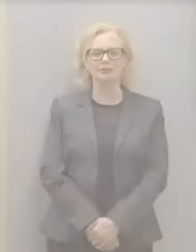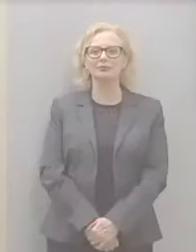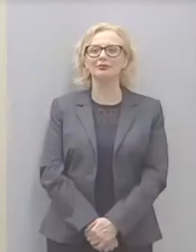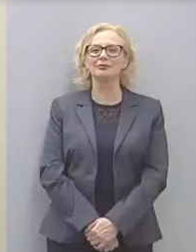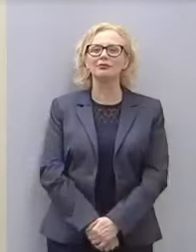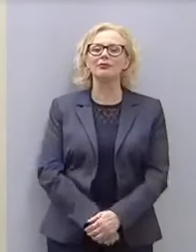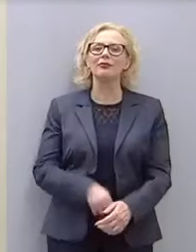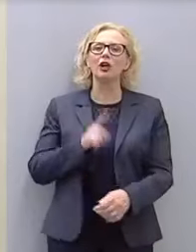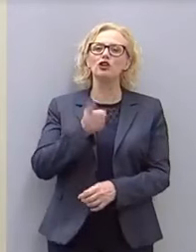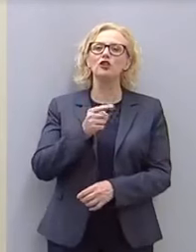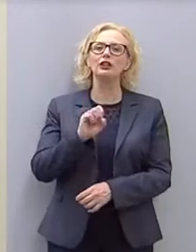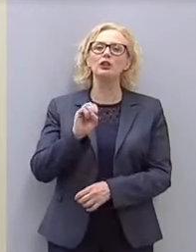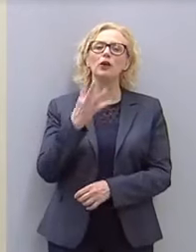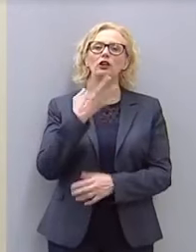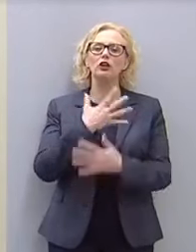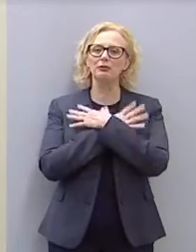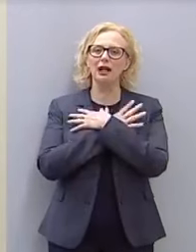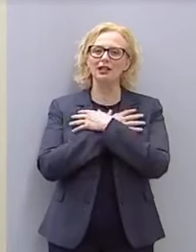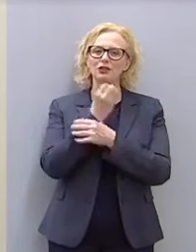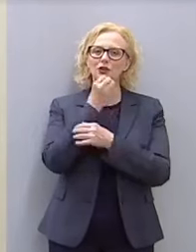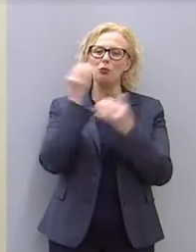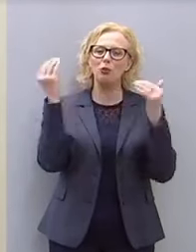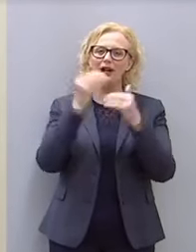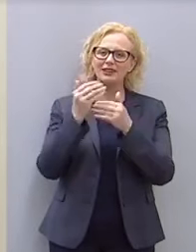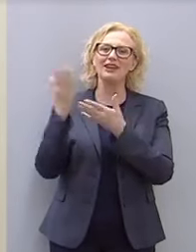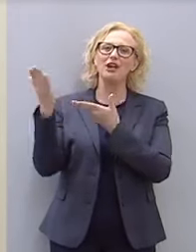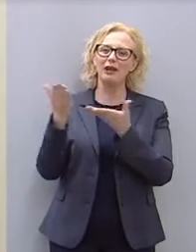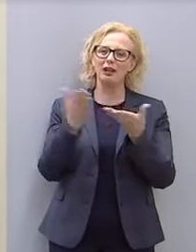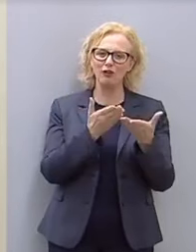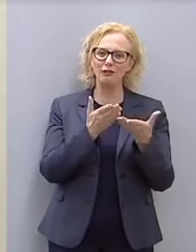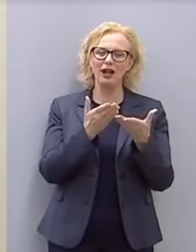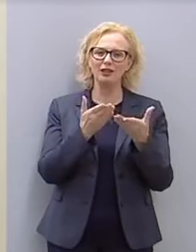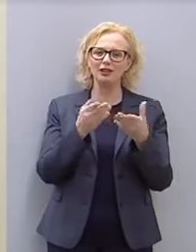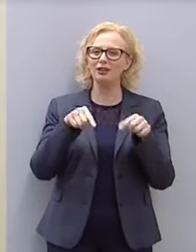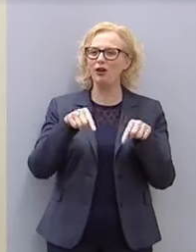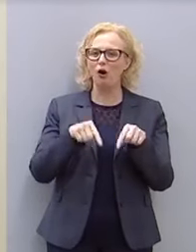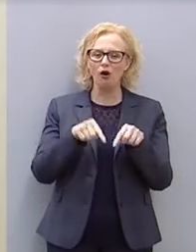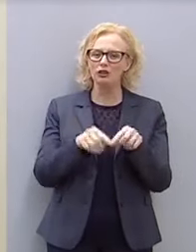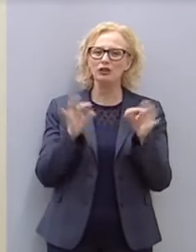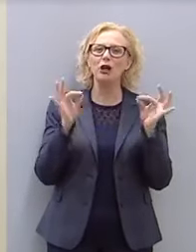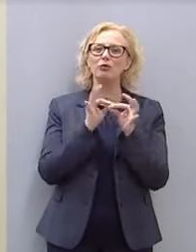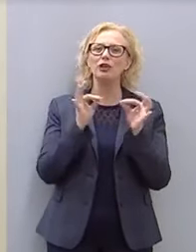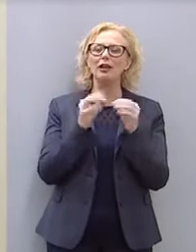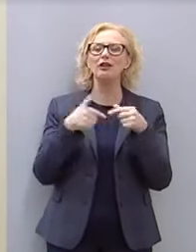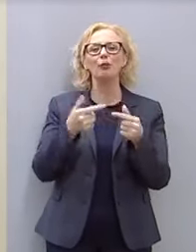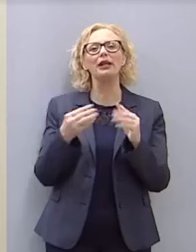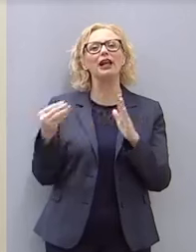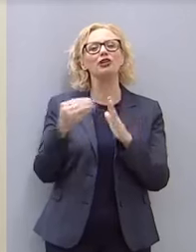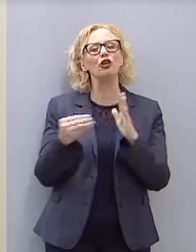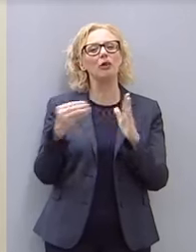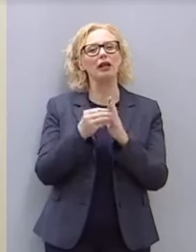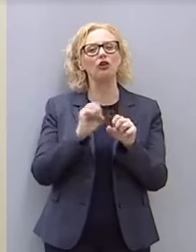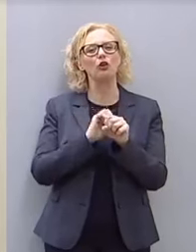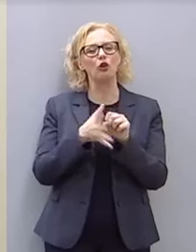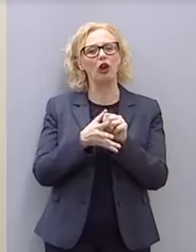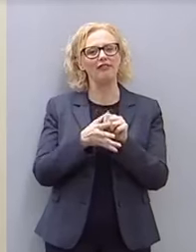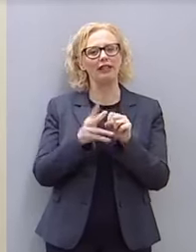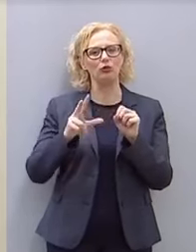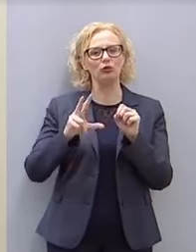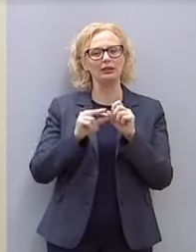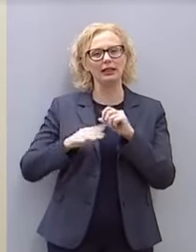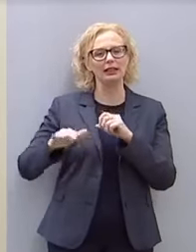giovedì 14 maggio buonasera ben ritrovati anche oggi un appuntamento per aggiornarvi sulla situazione coronavirus in